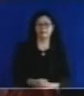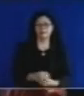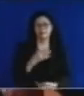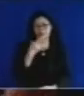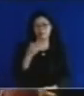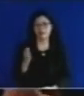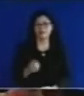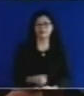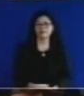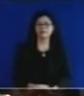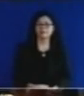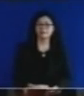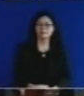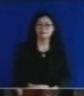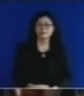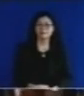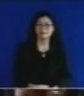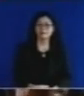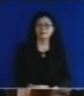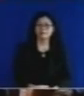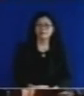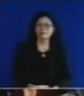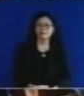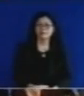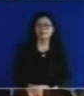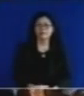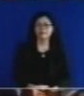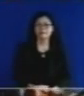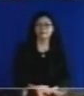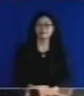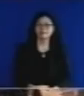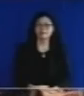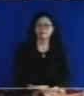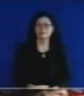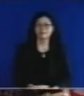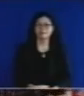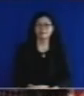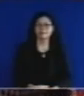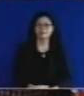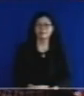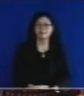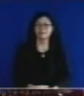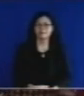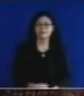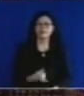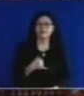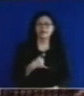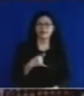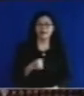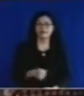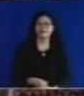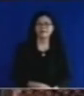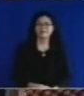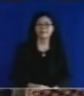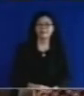waktu Anda berakhir. Kepada pasangan calon nomor urut 1, saya yakin Anda tadi sudah